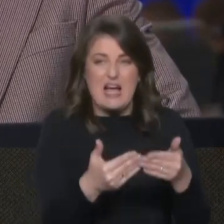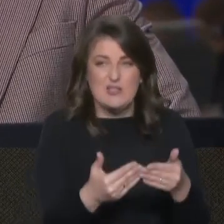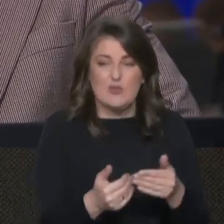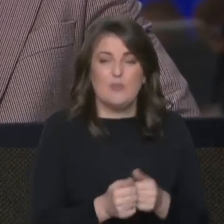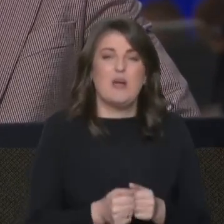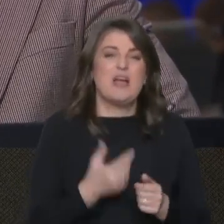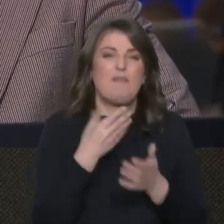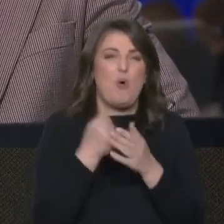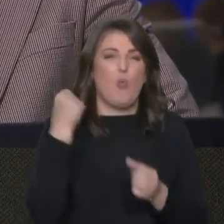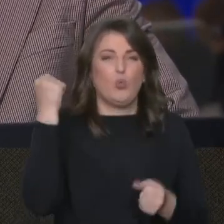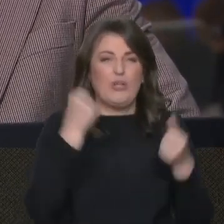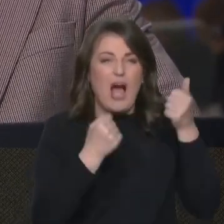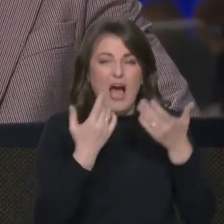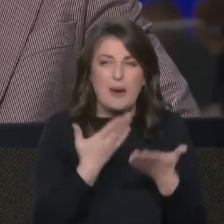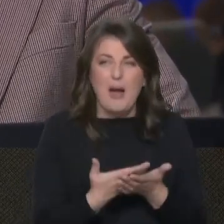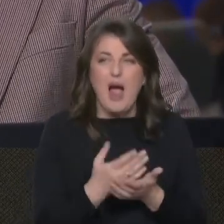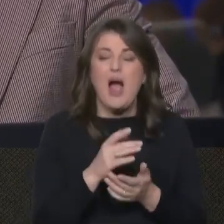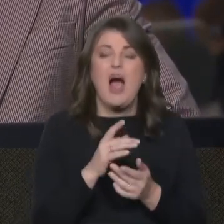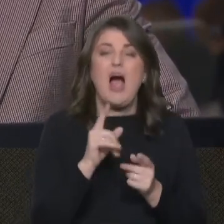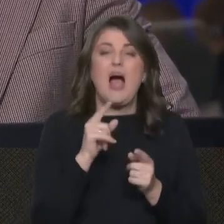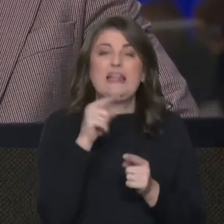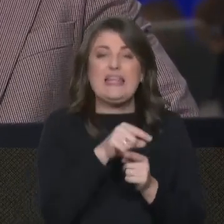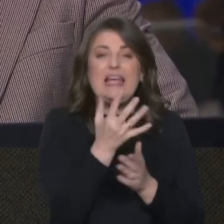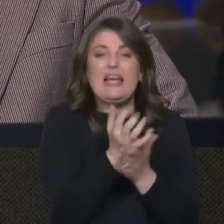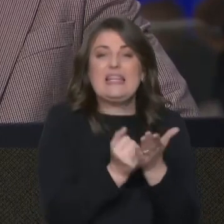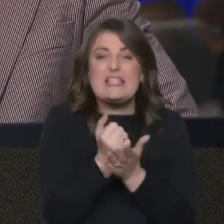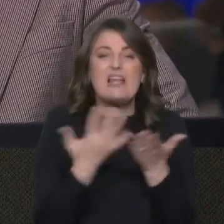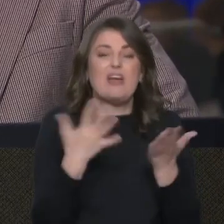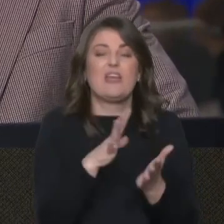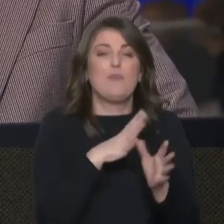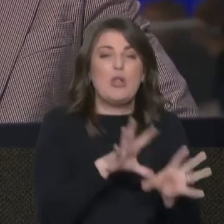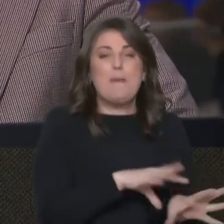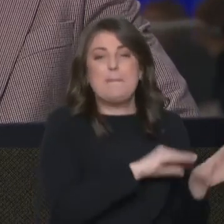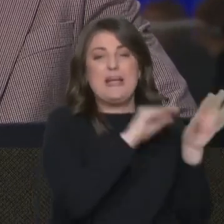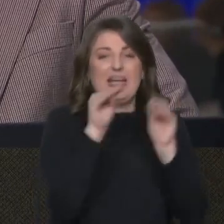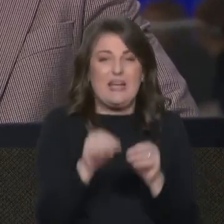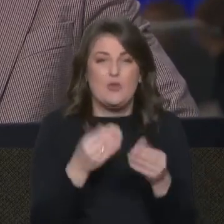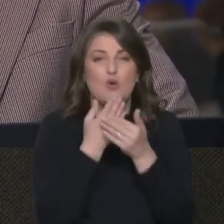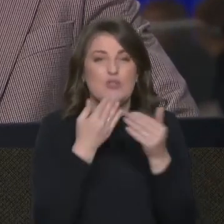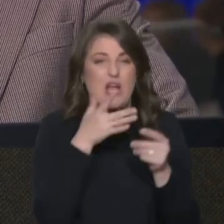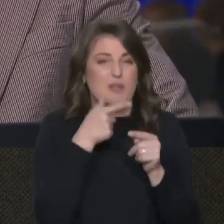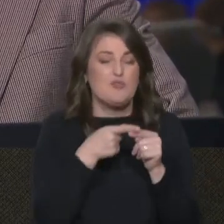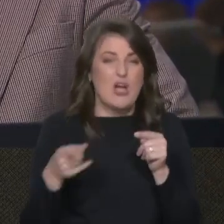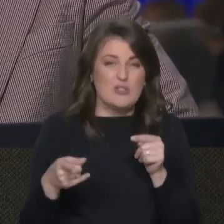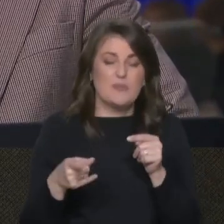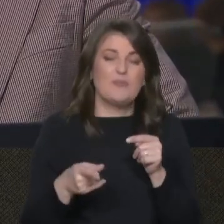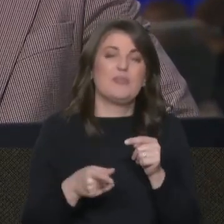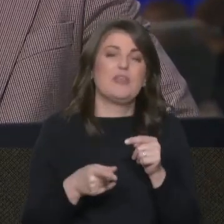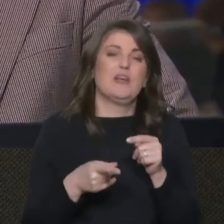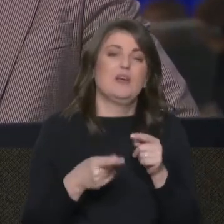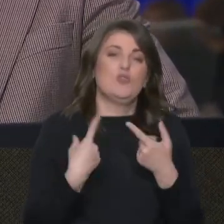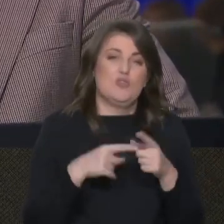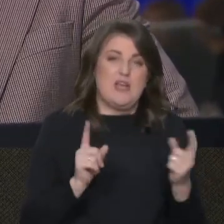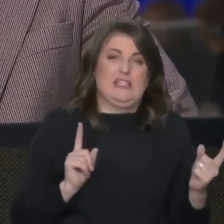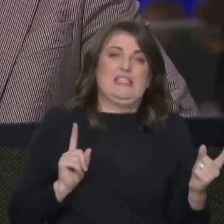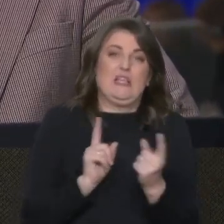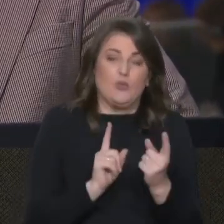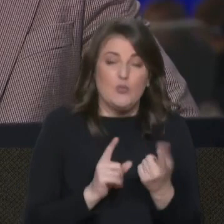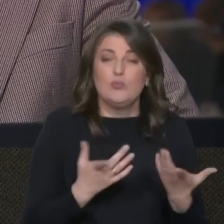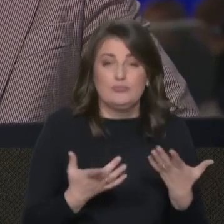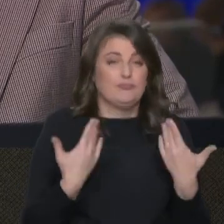фланговими ударами. Втім, ті резерви, які були перекинуті останнім часом, зіткнулись. Ну, в